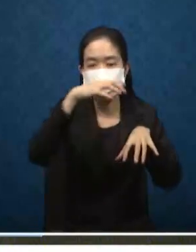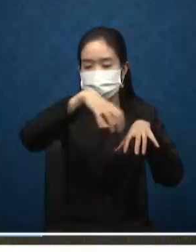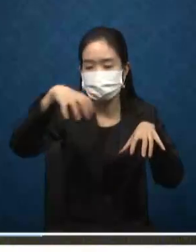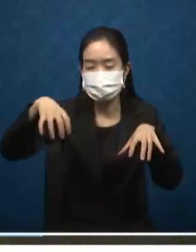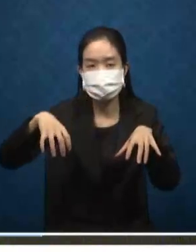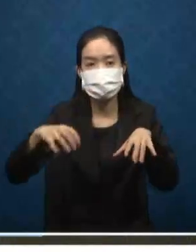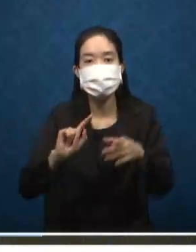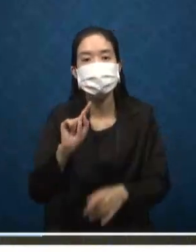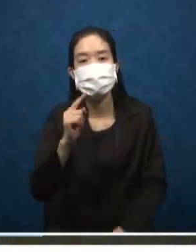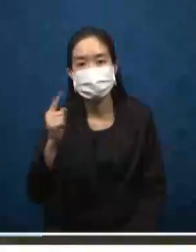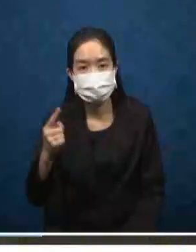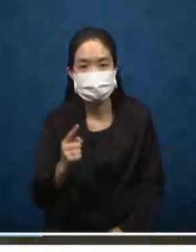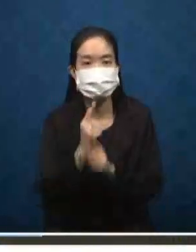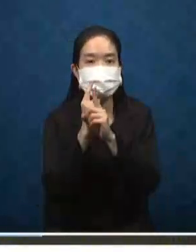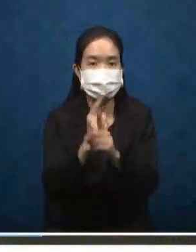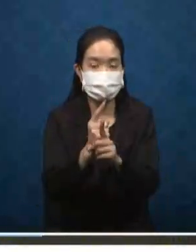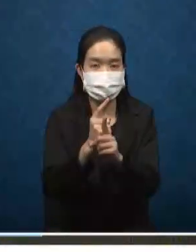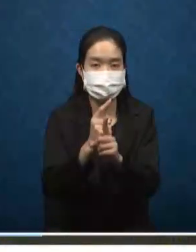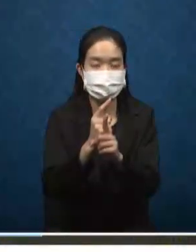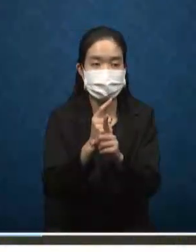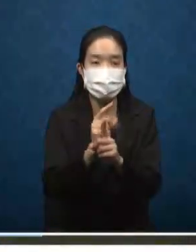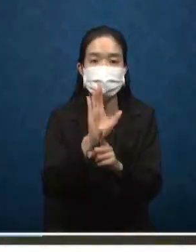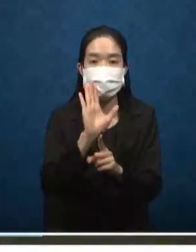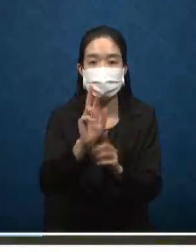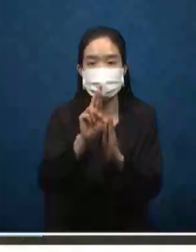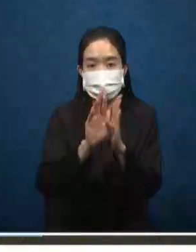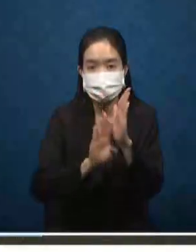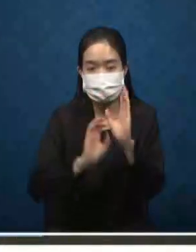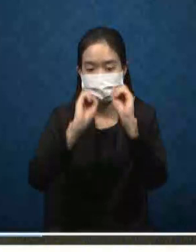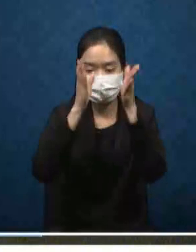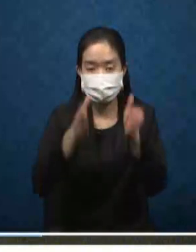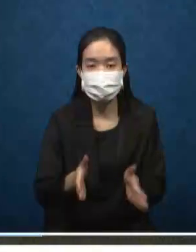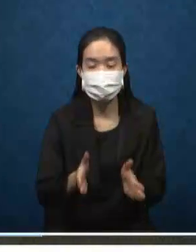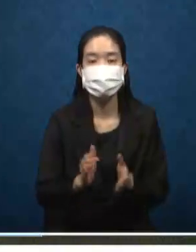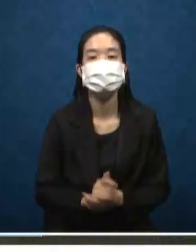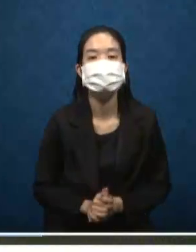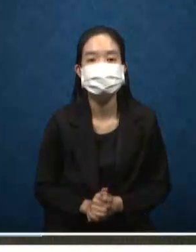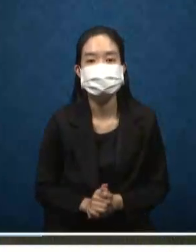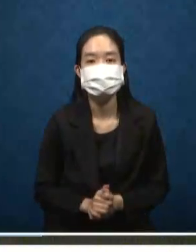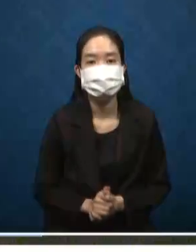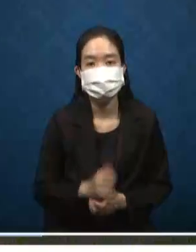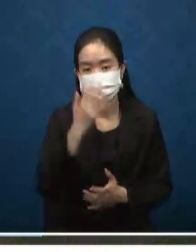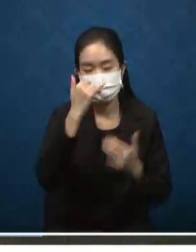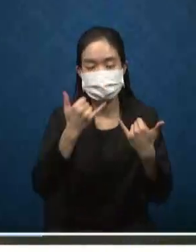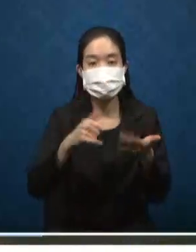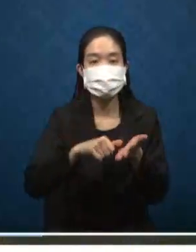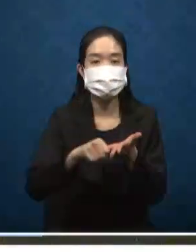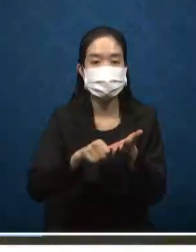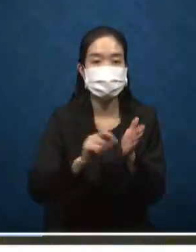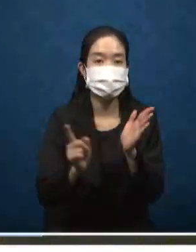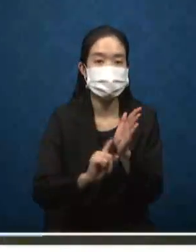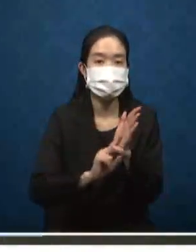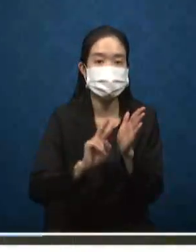ตามพระราชบัญญัติระเบียบข้าราชการครูและบุกรทางการศึกษาเอ่อแก้ไขเพิ่มเติมฉบับที่ 2